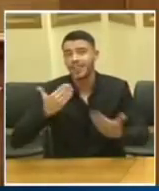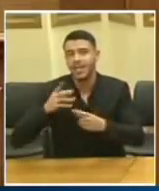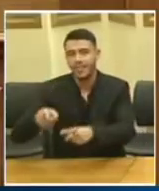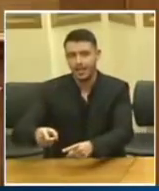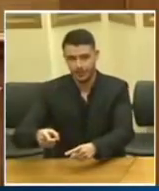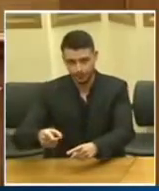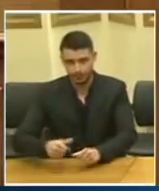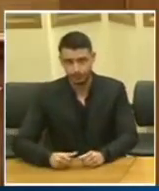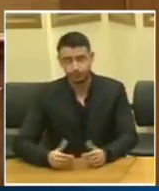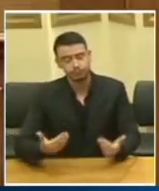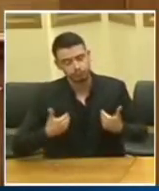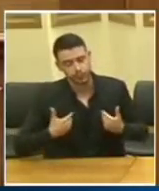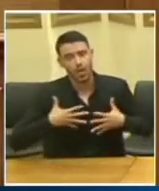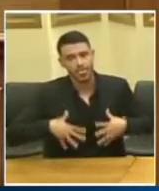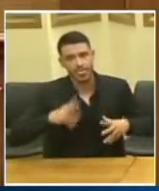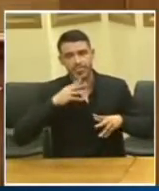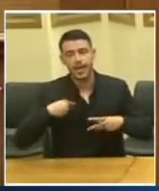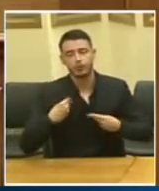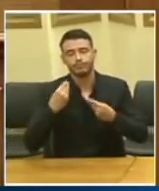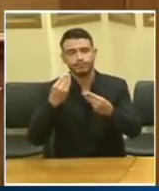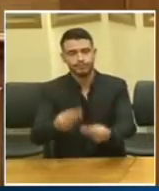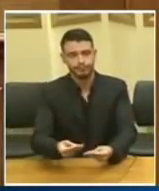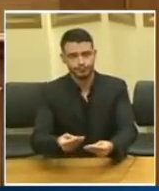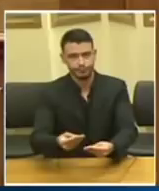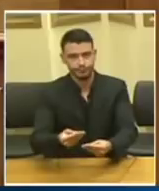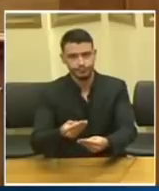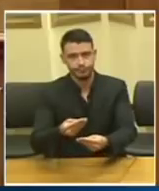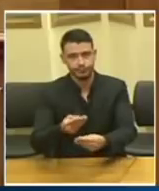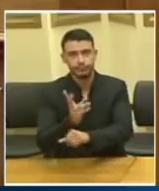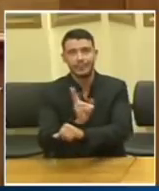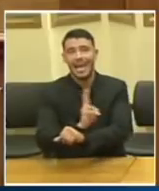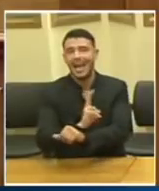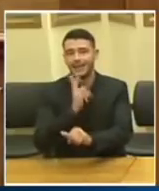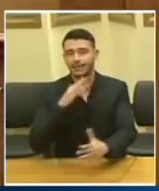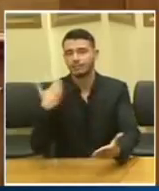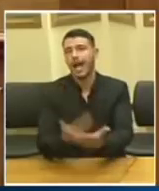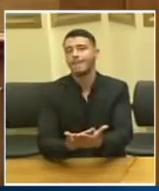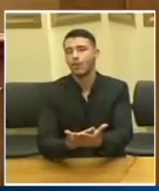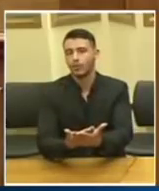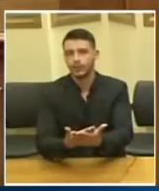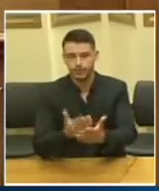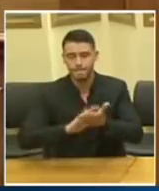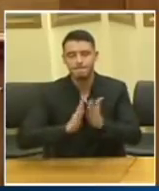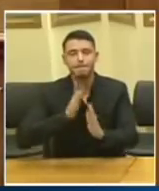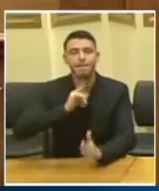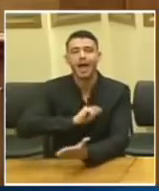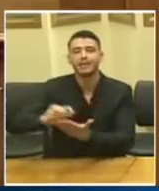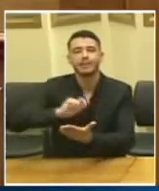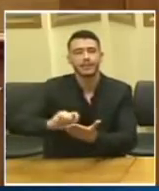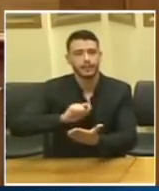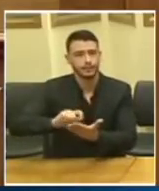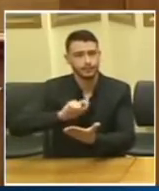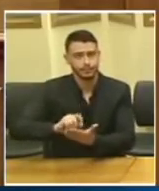να παραθέσω επίσης προς κοινή χρήση στα πρακτικά